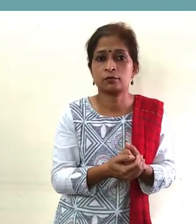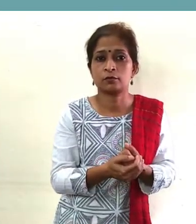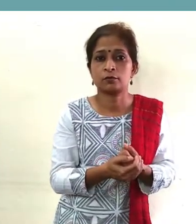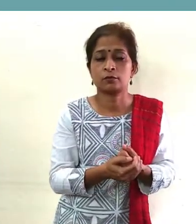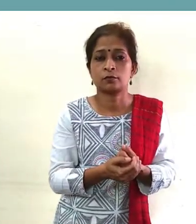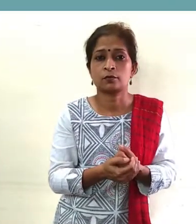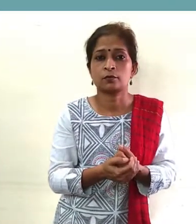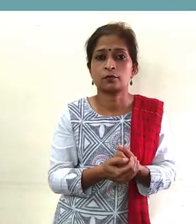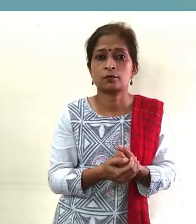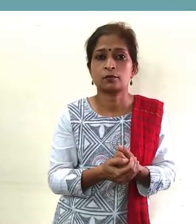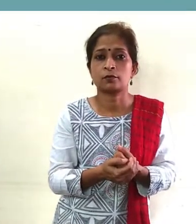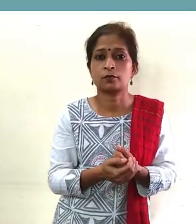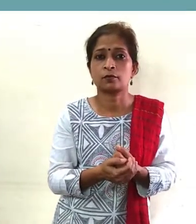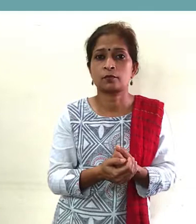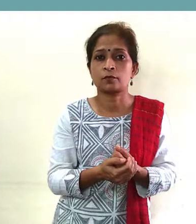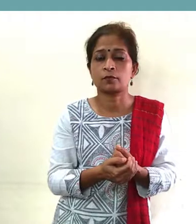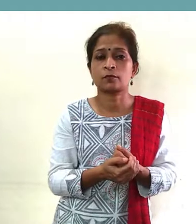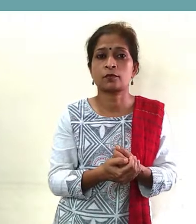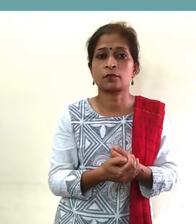और